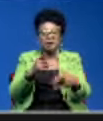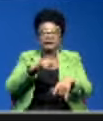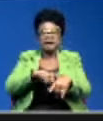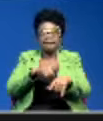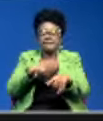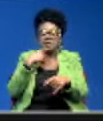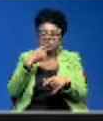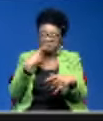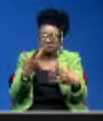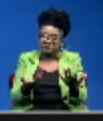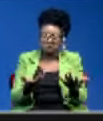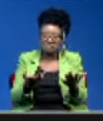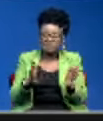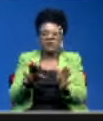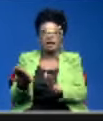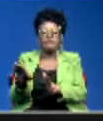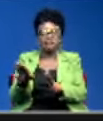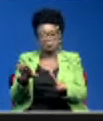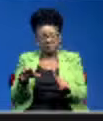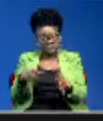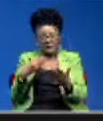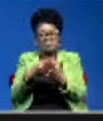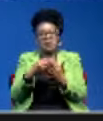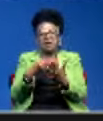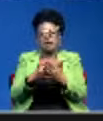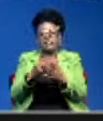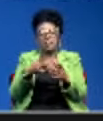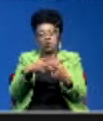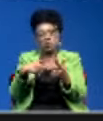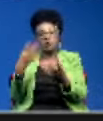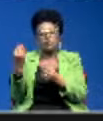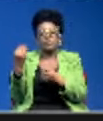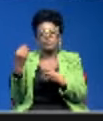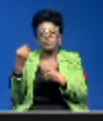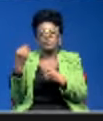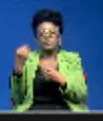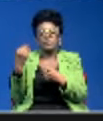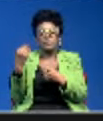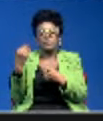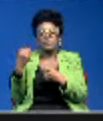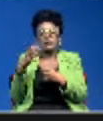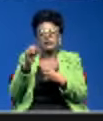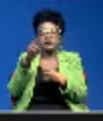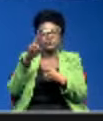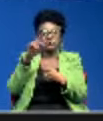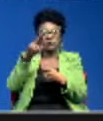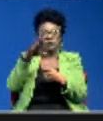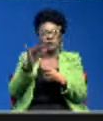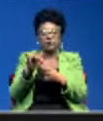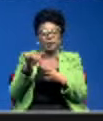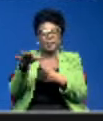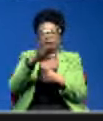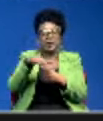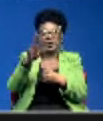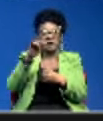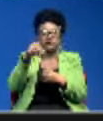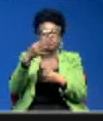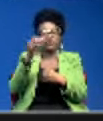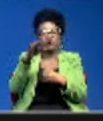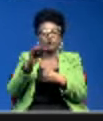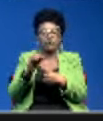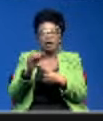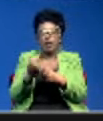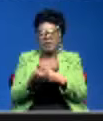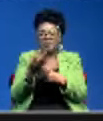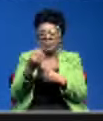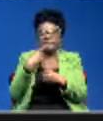chini, atoe pesa, alafu mama uende. Mkazi huyu wa kijiji cha Sururu, Mauche, eneo bunge la Njoro, anaeleza kuwa